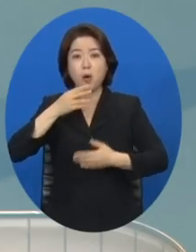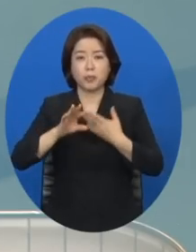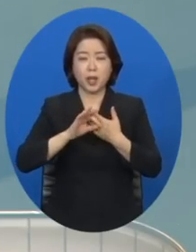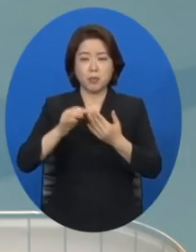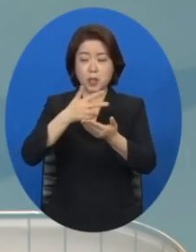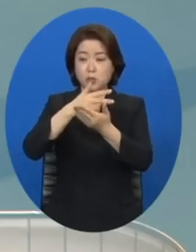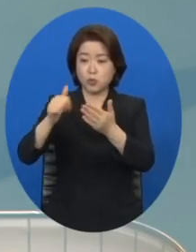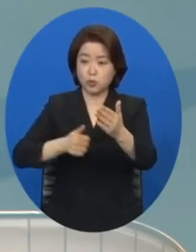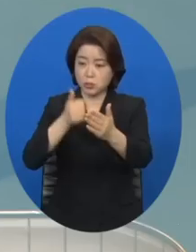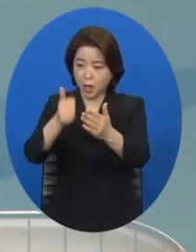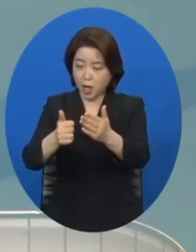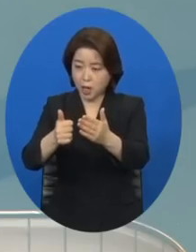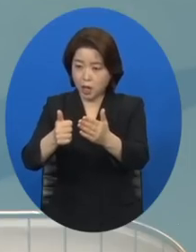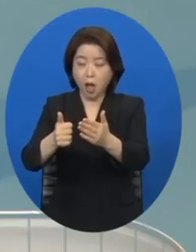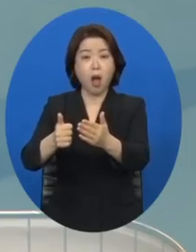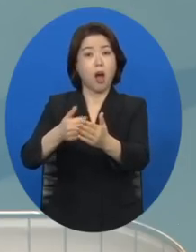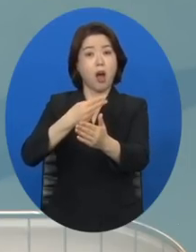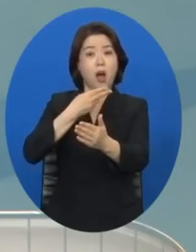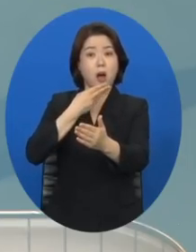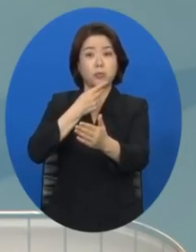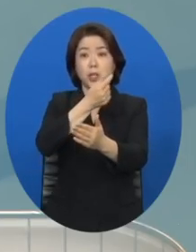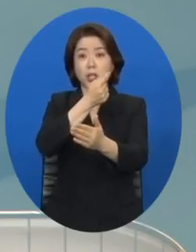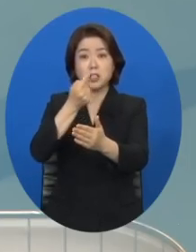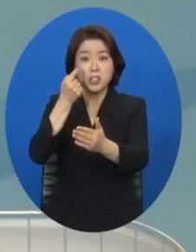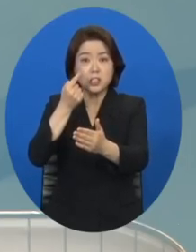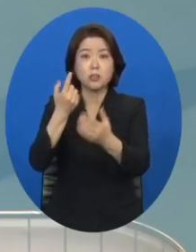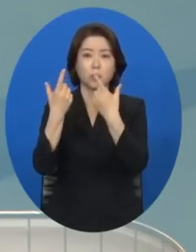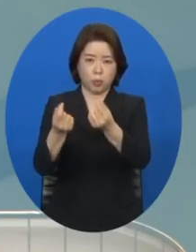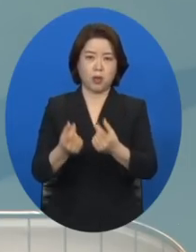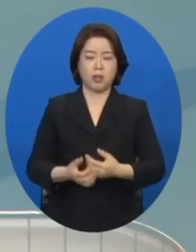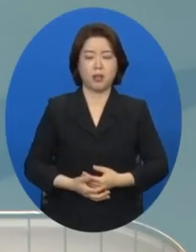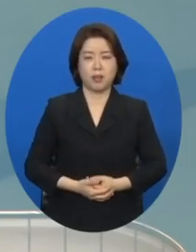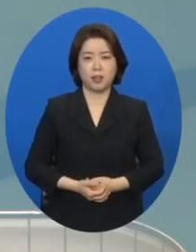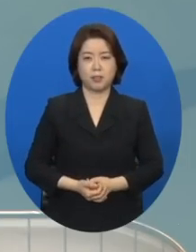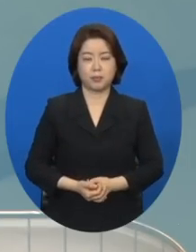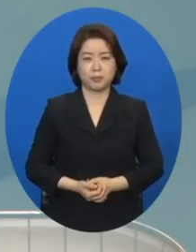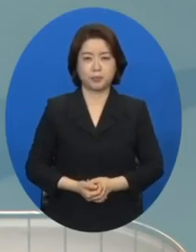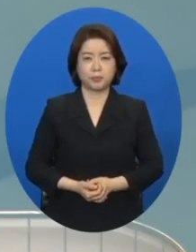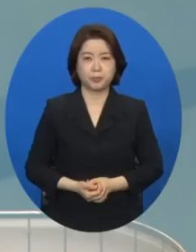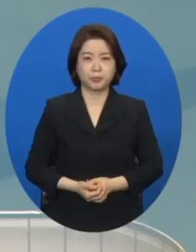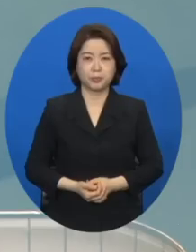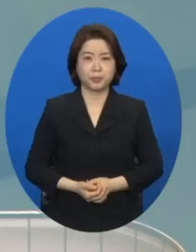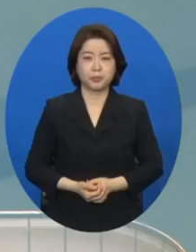안에 머물러 있지 않다라는 바로 명확한 증거라는 것이죠